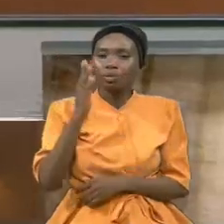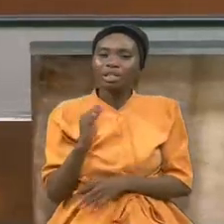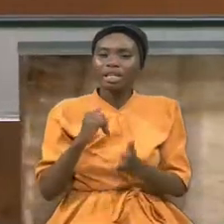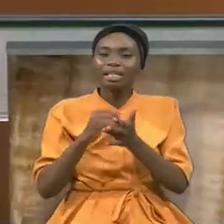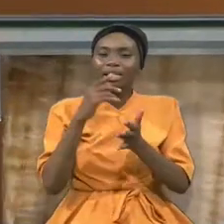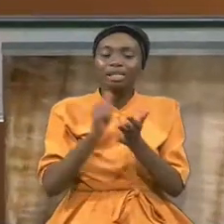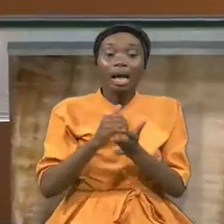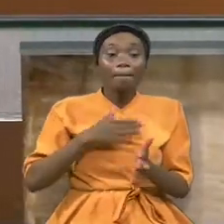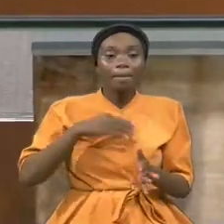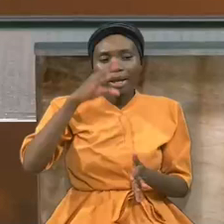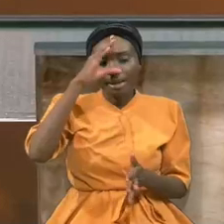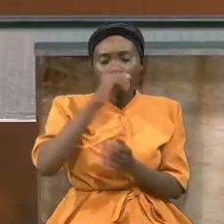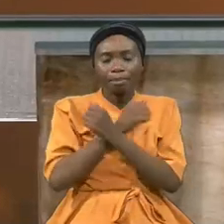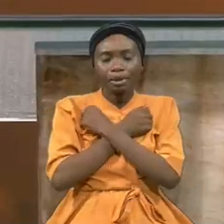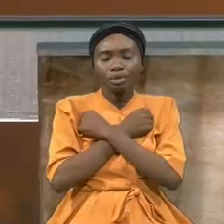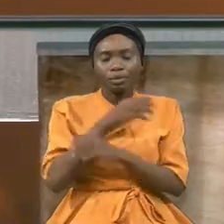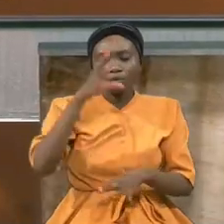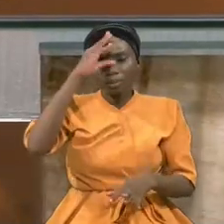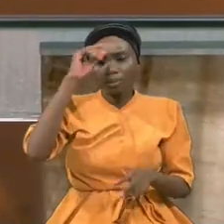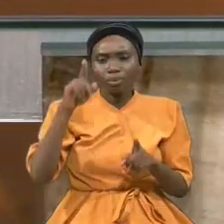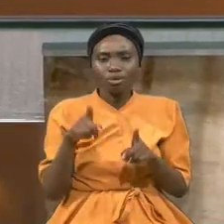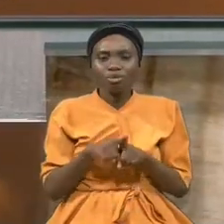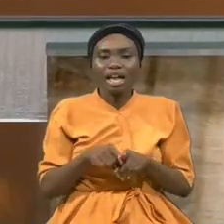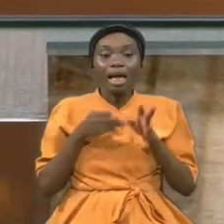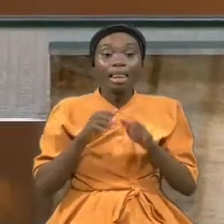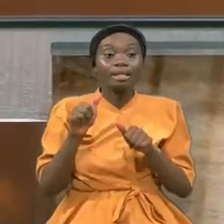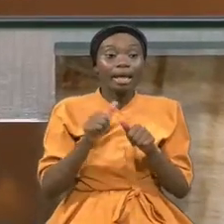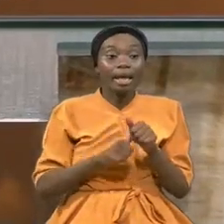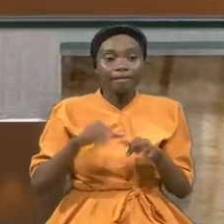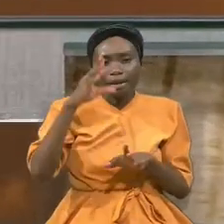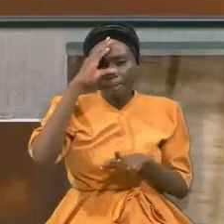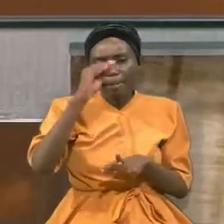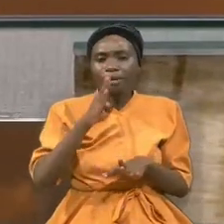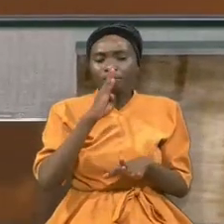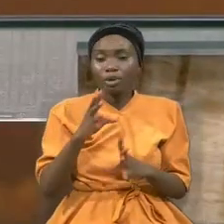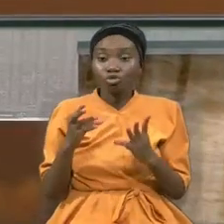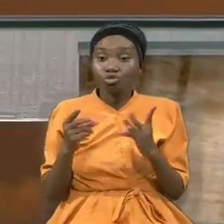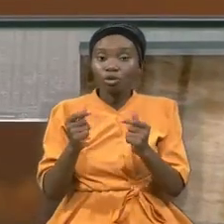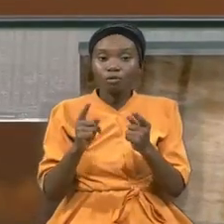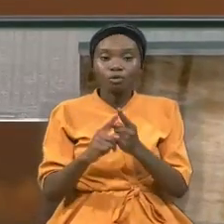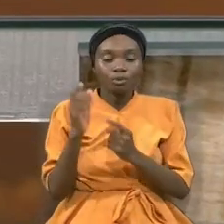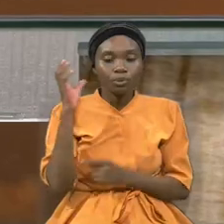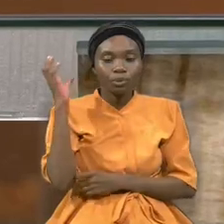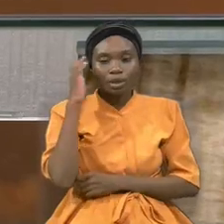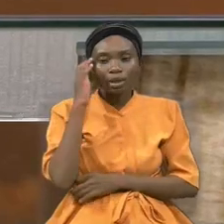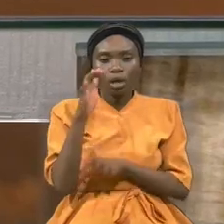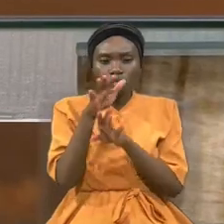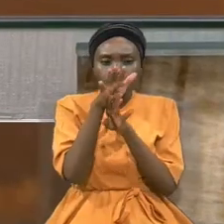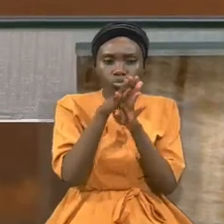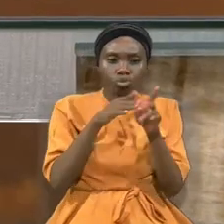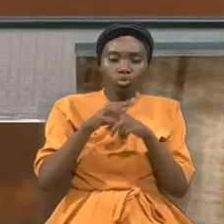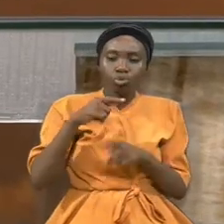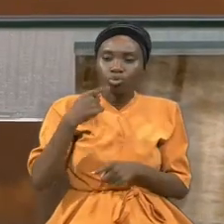Seigneur. Et dit, mes frères, ainsi, et que tout homme soit prompt à écouter,